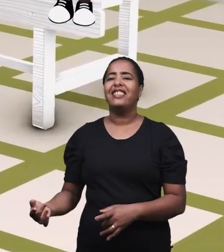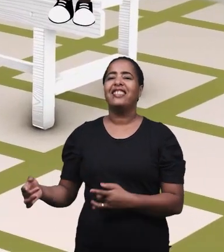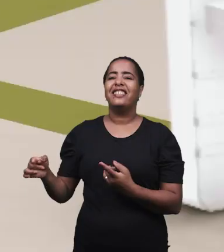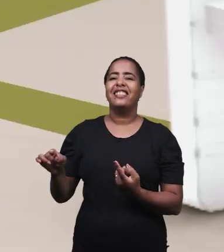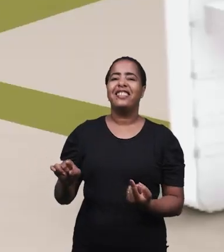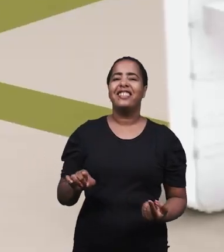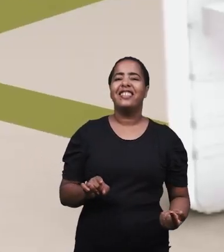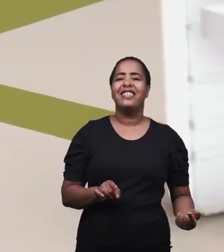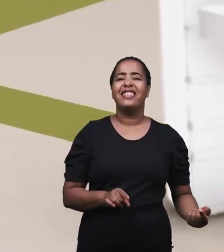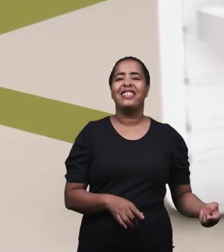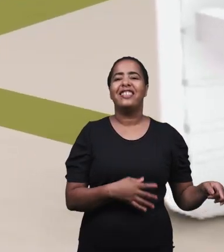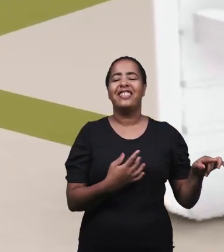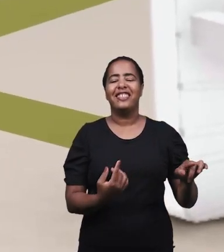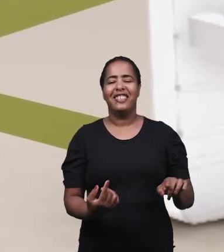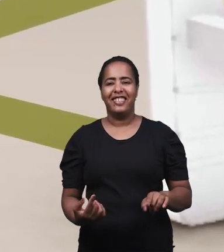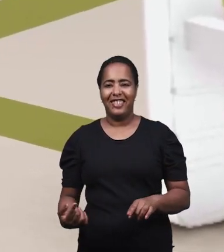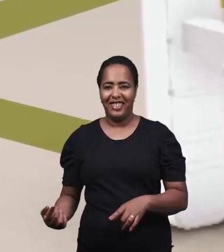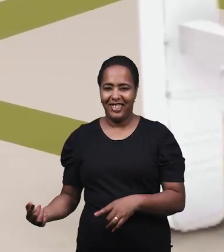paz.